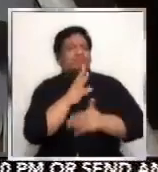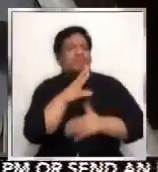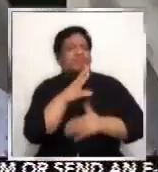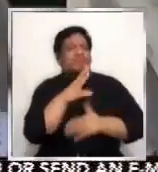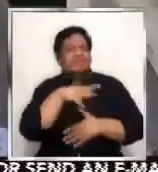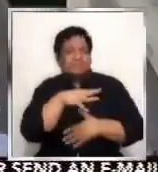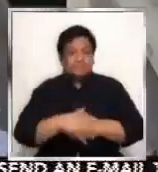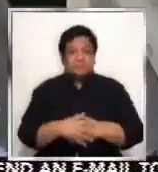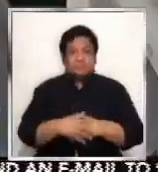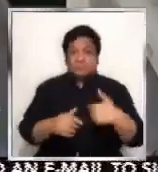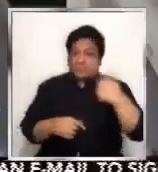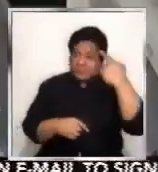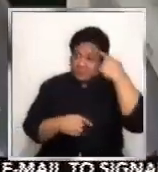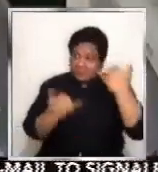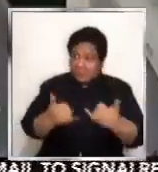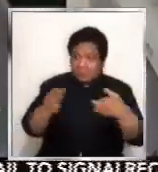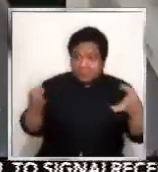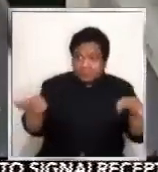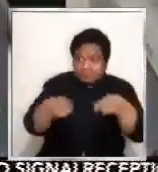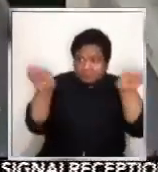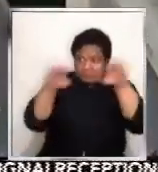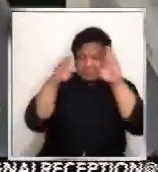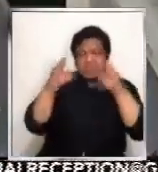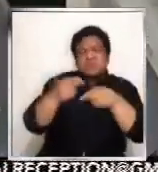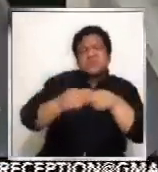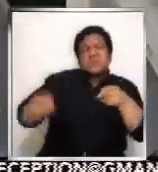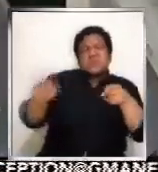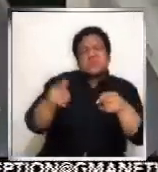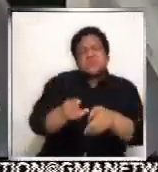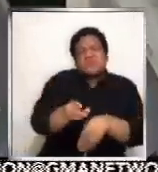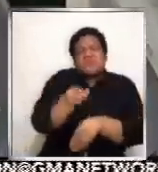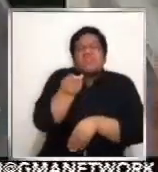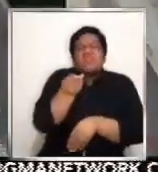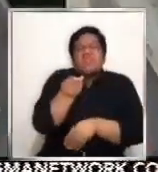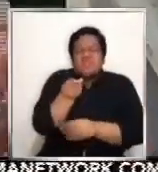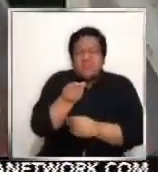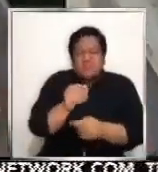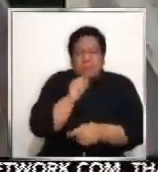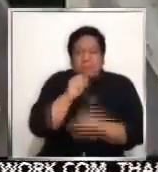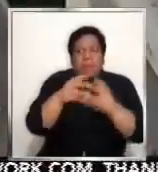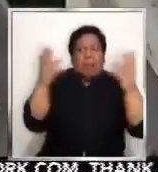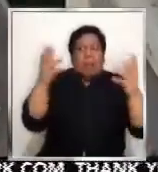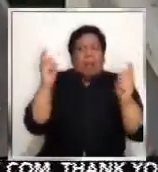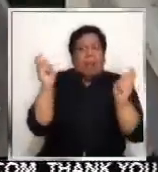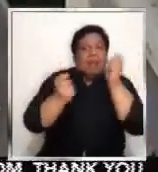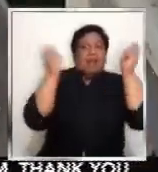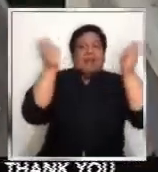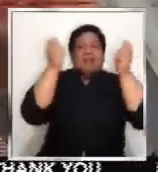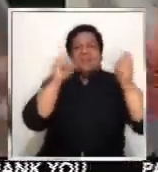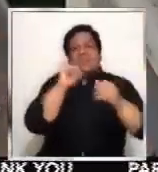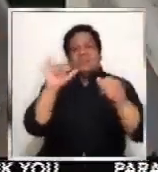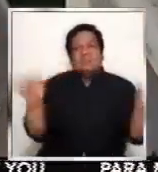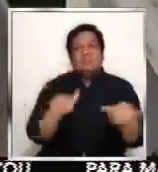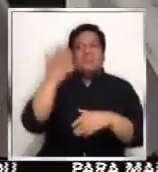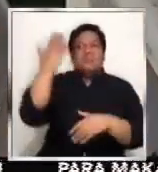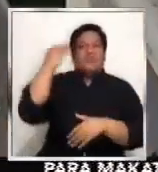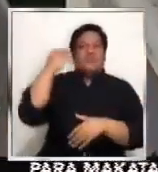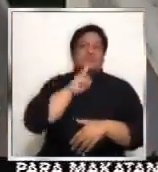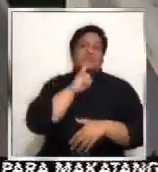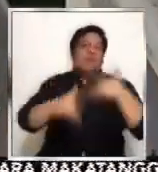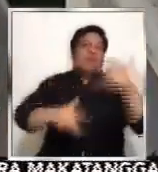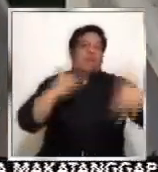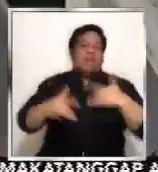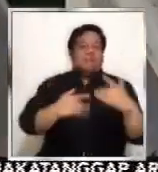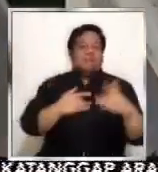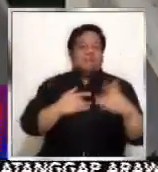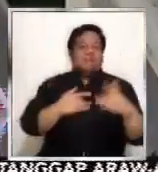Pasko ngayon, bait sila, konti lang, hindi gaano kasaya, hindi katulad dati na masaya. Ang Pasko lang naman para